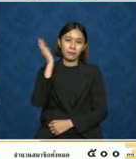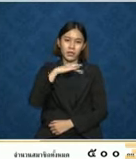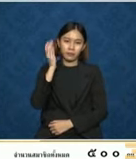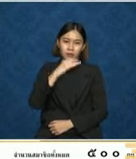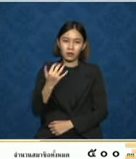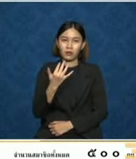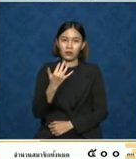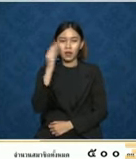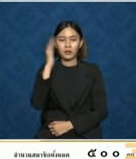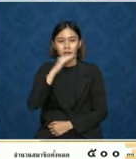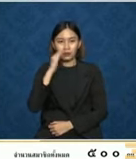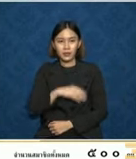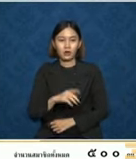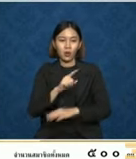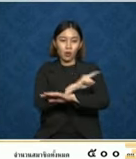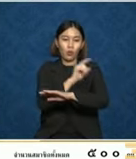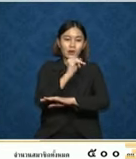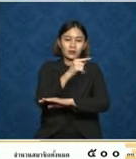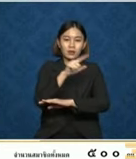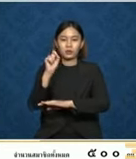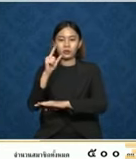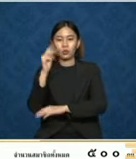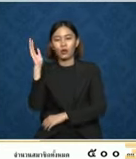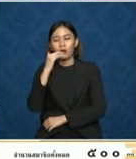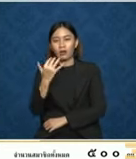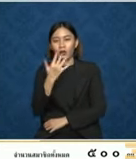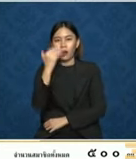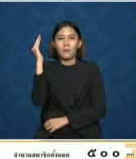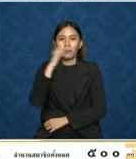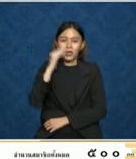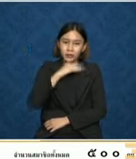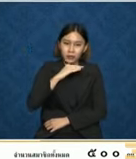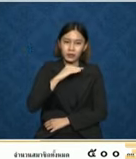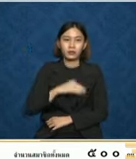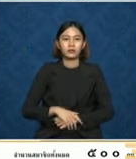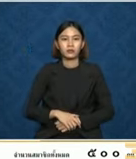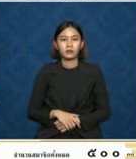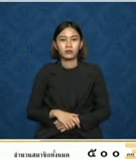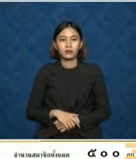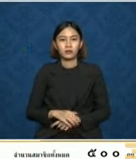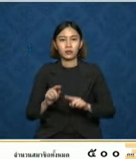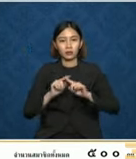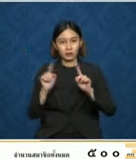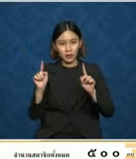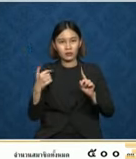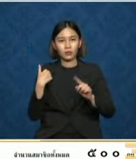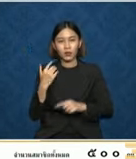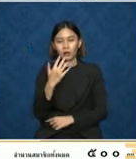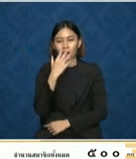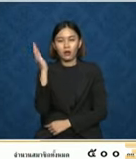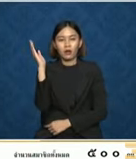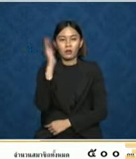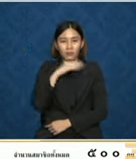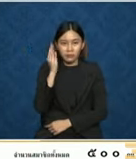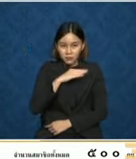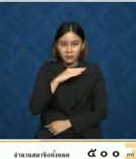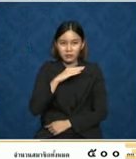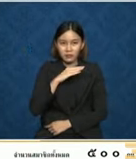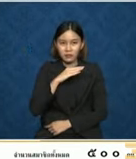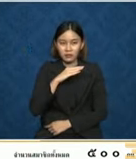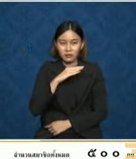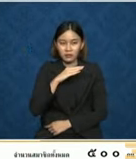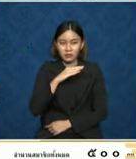ขึ้นซึ่งในวันธรรมดาก็จะเหม็นมากพออยู่แล้วนะคะแต่ก็จะเหม็นมากขึ้นไปอีก